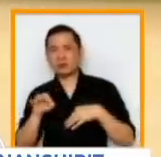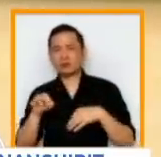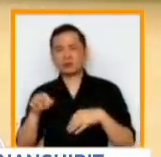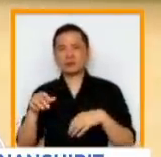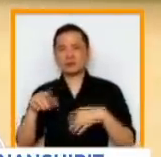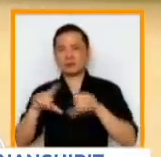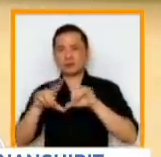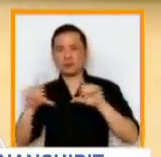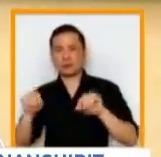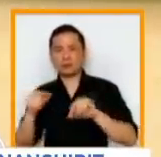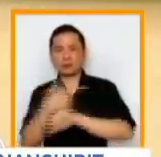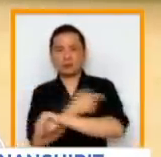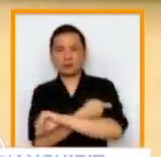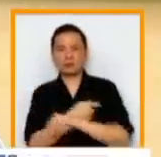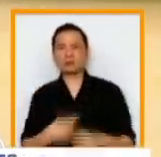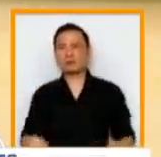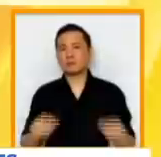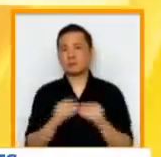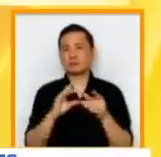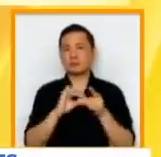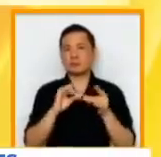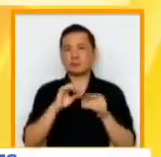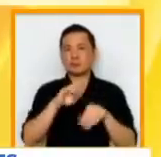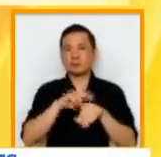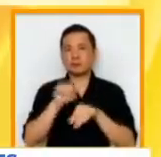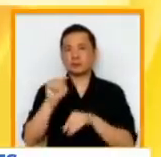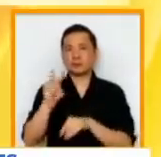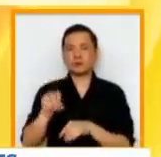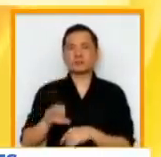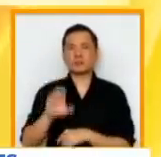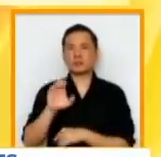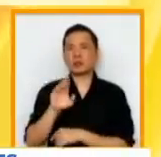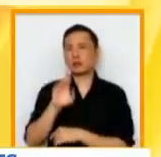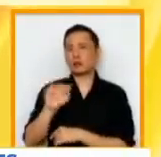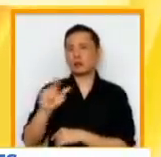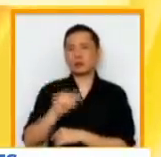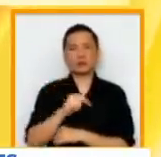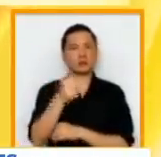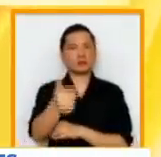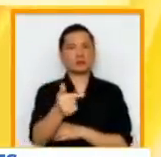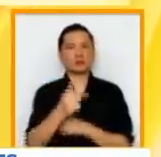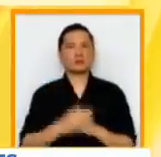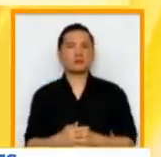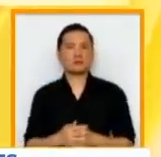host ng At Home GMA Regional TV na si Cyril Chavez. Cyril!